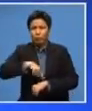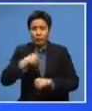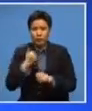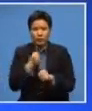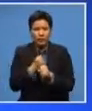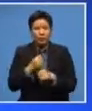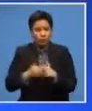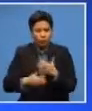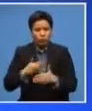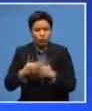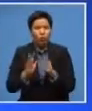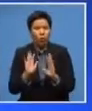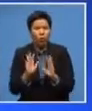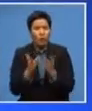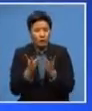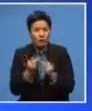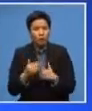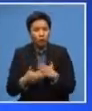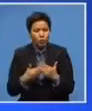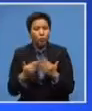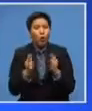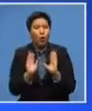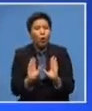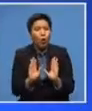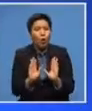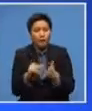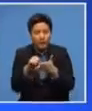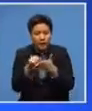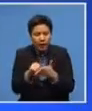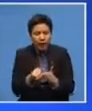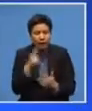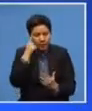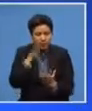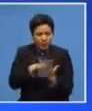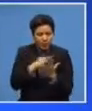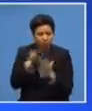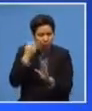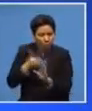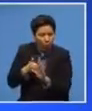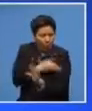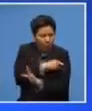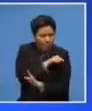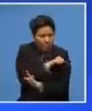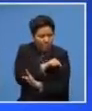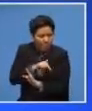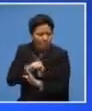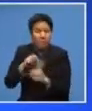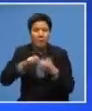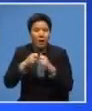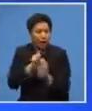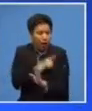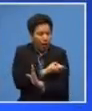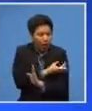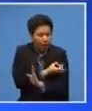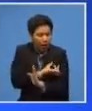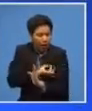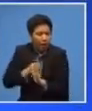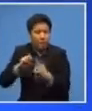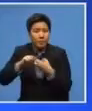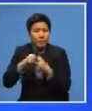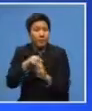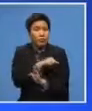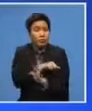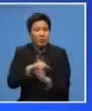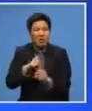กมันไม่ใช่หรอกไม่ใช่ขนาดนั้นนะเราต้องค่อยๆแก้วางแผนว่าที่ผ่านมามันคือปัญหาอะไรนะครับช่วงก่อน22มา